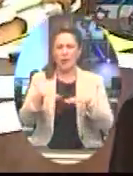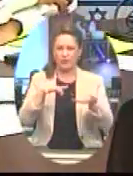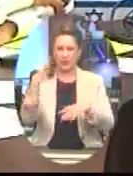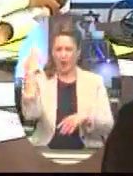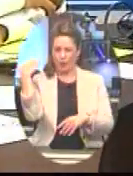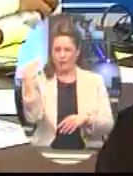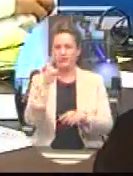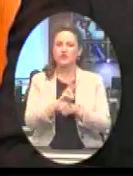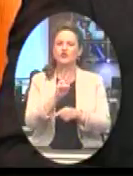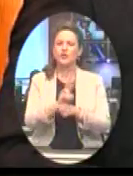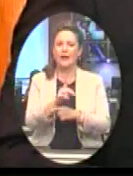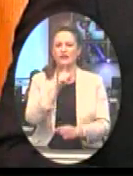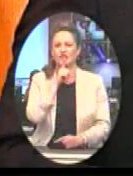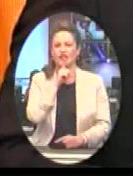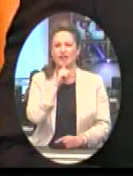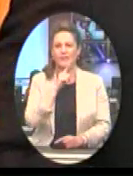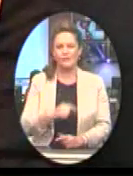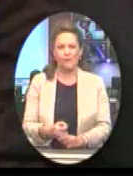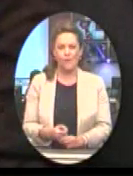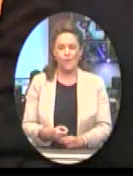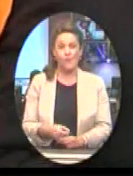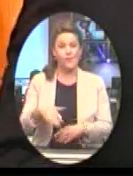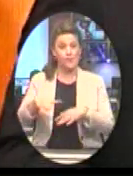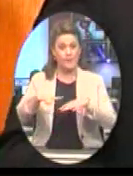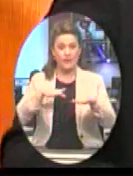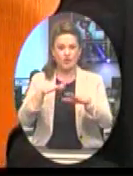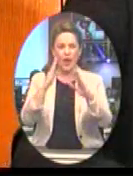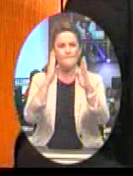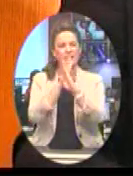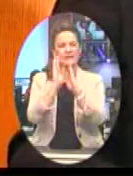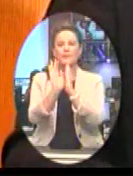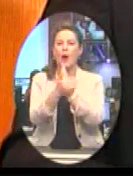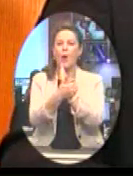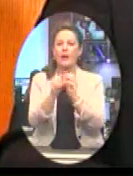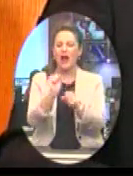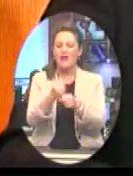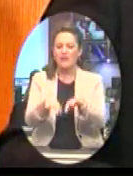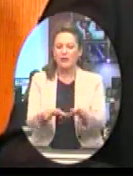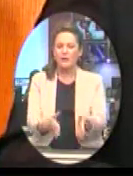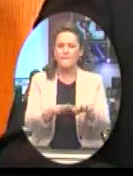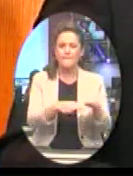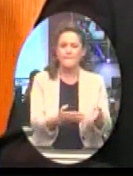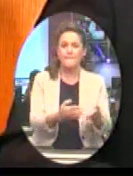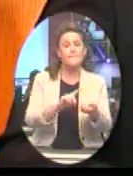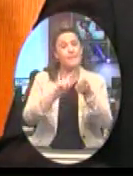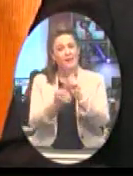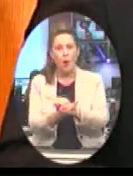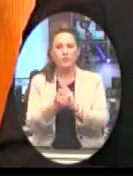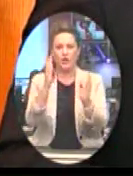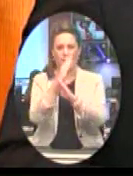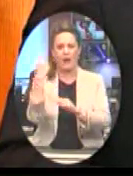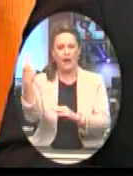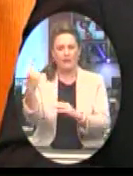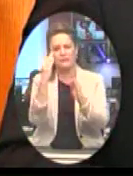שומר בינתיים על שתיקה. ממשלה שמסתתרת מאחורי בטונדות, במקום שהמחבלים יסתתרו